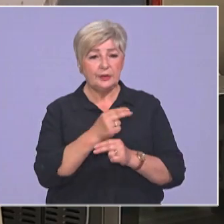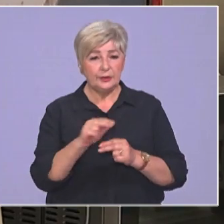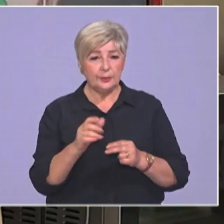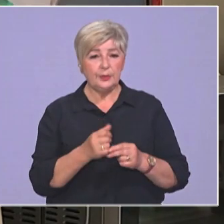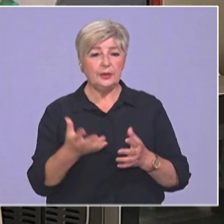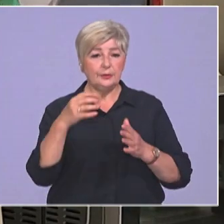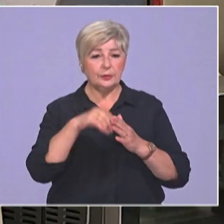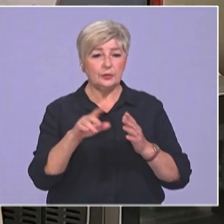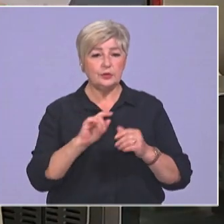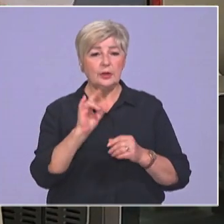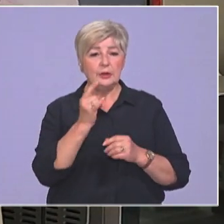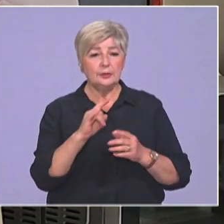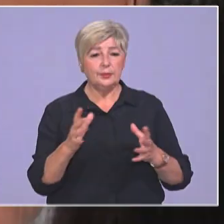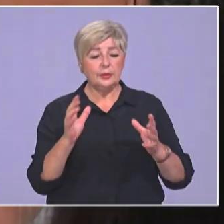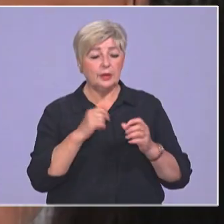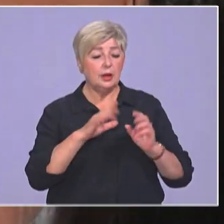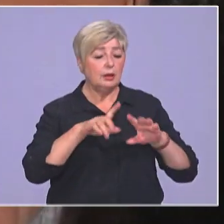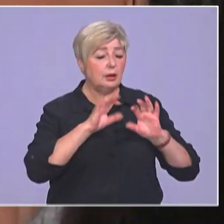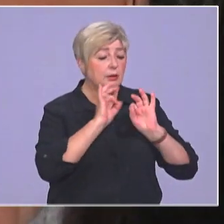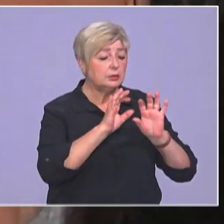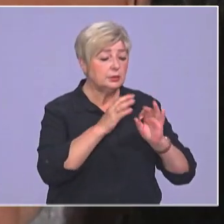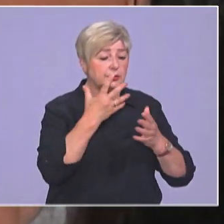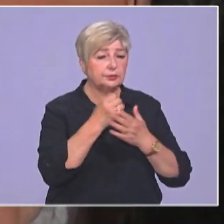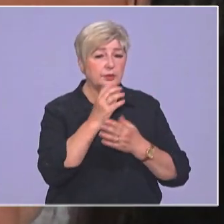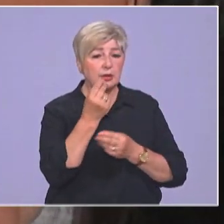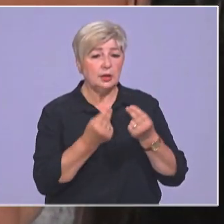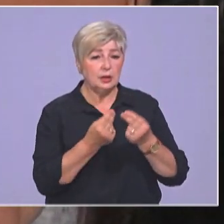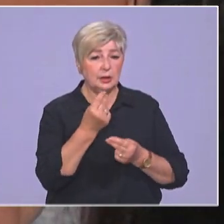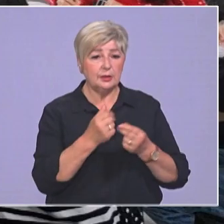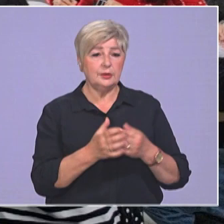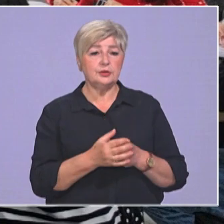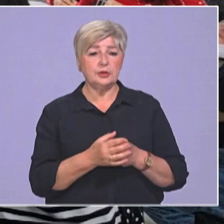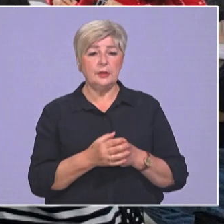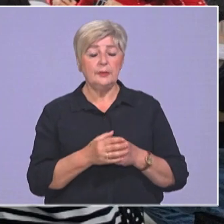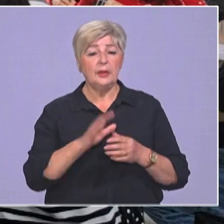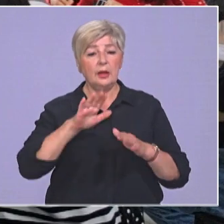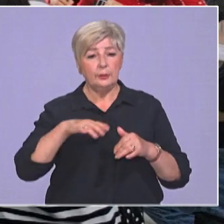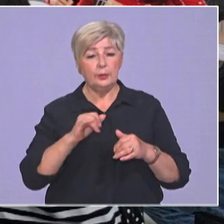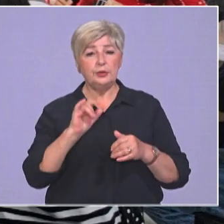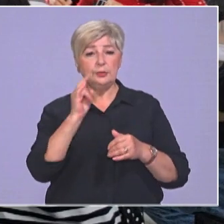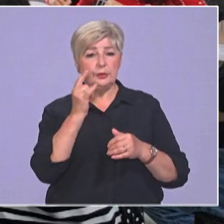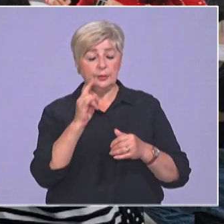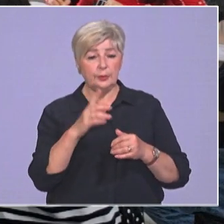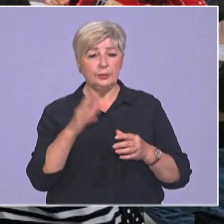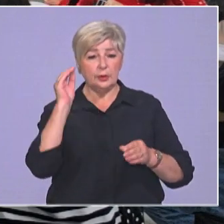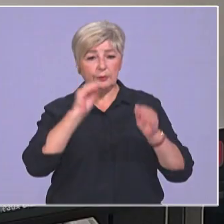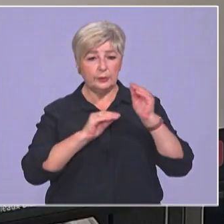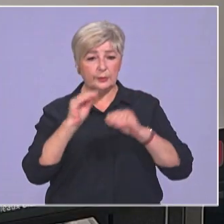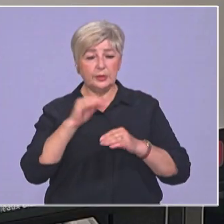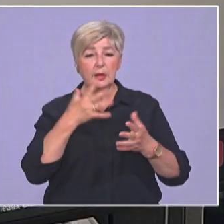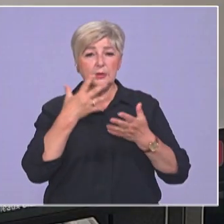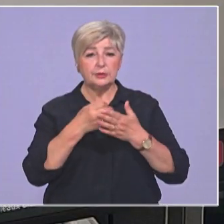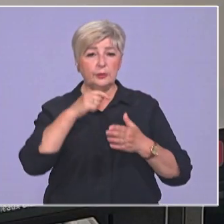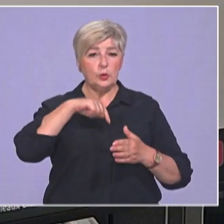на іграшкового песика свої переживання і страхи, говорячи від імені собачки. Надалі у малечі формується досвід розуміння свого стану